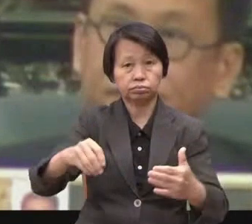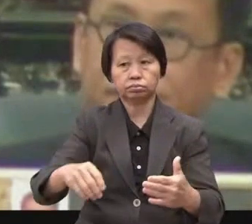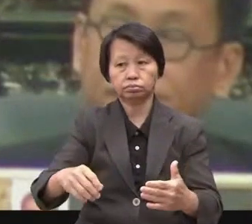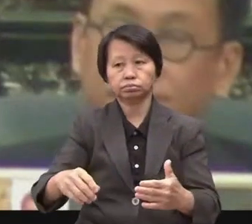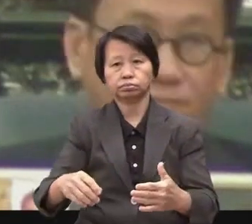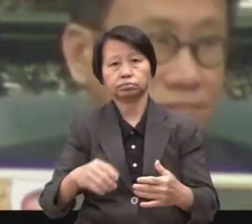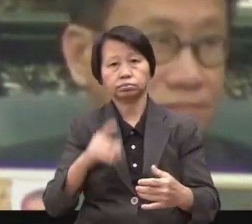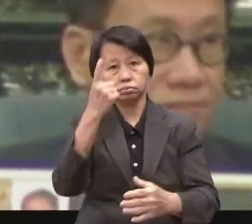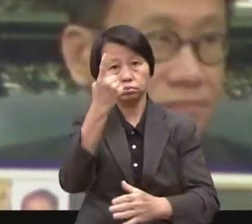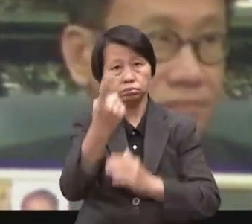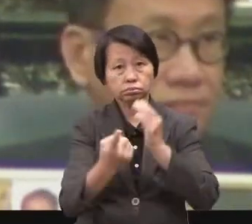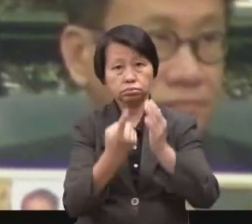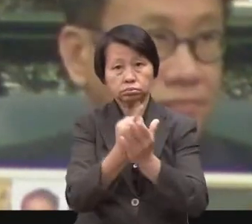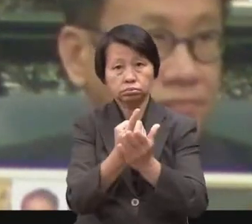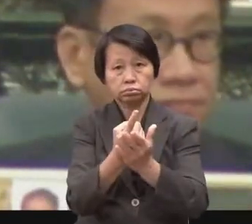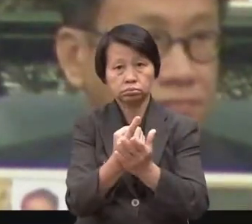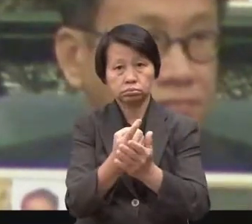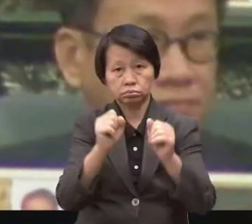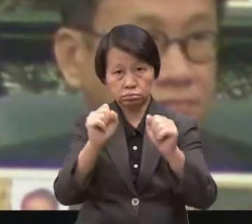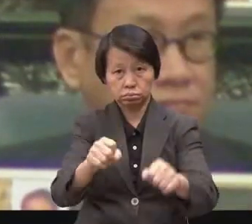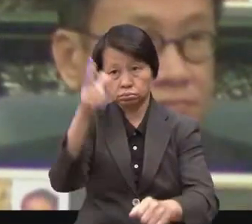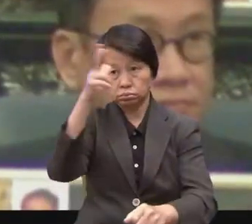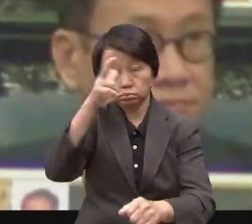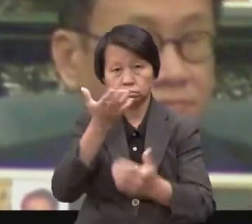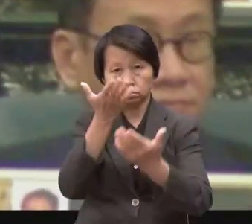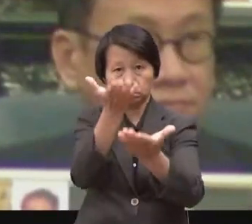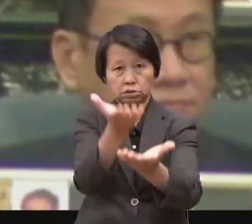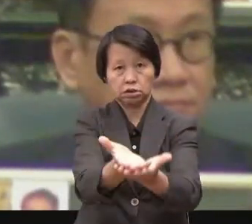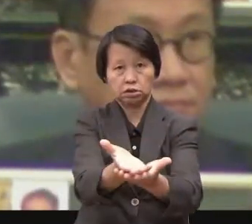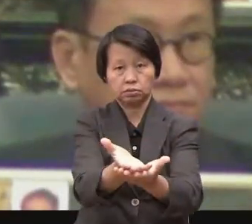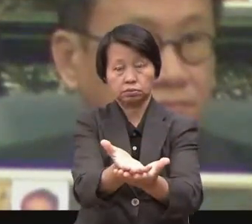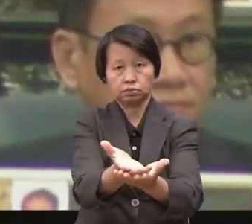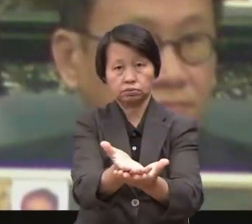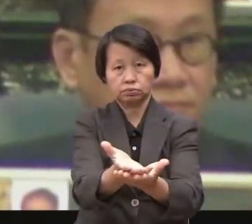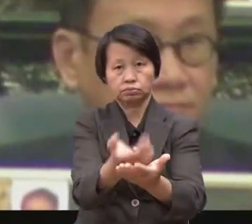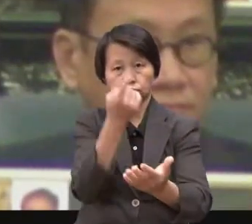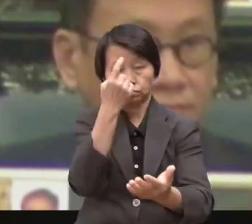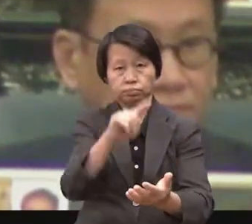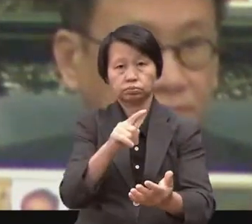sejam ada ketiak kerajaan bercadang untuk